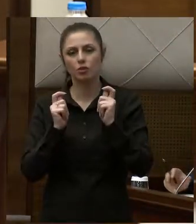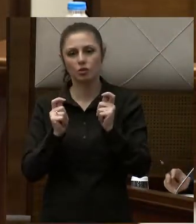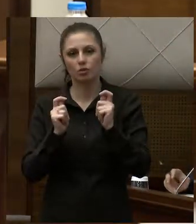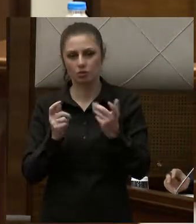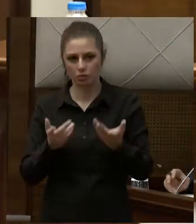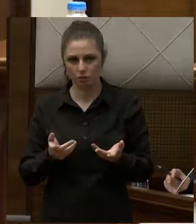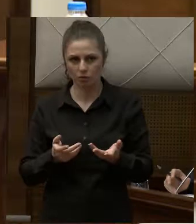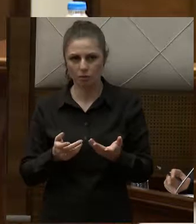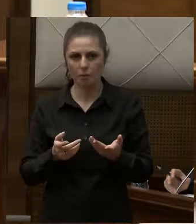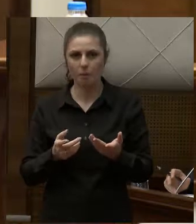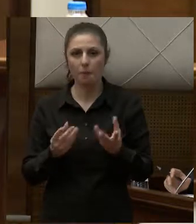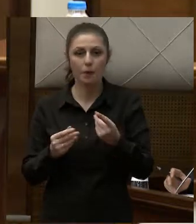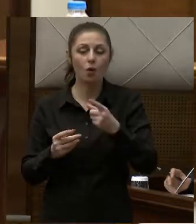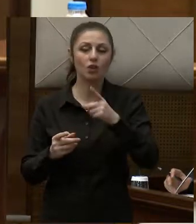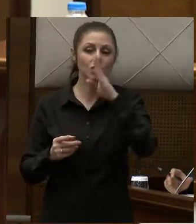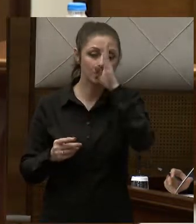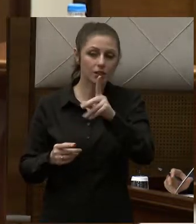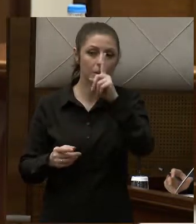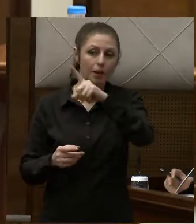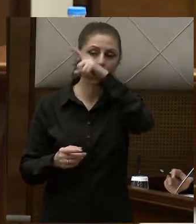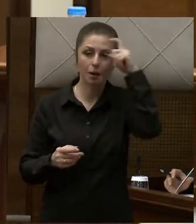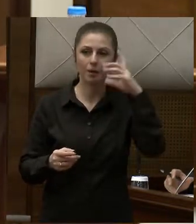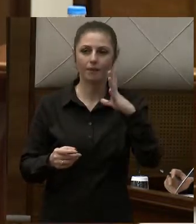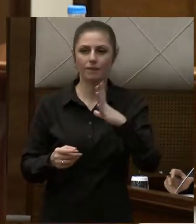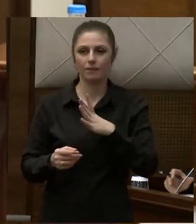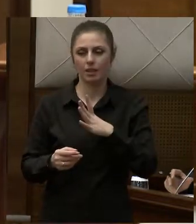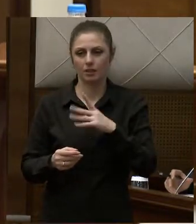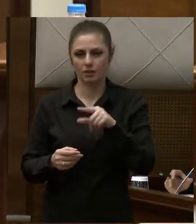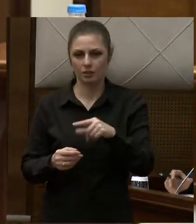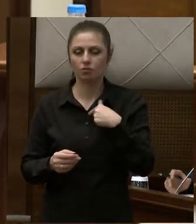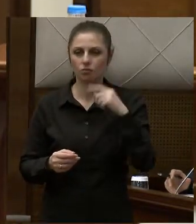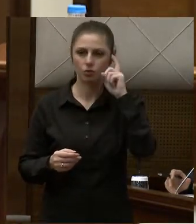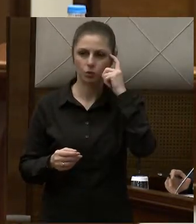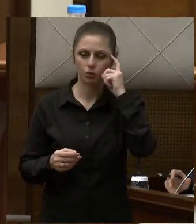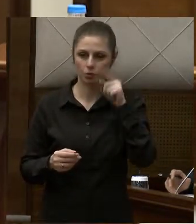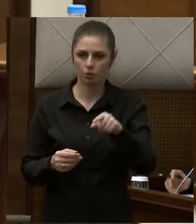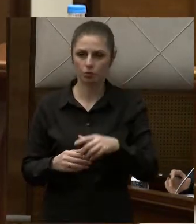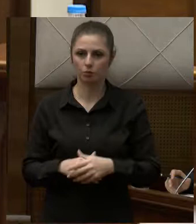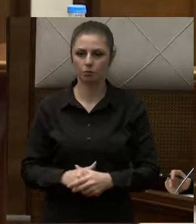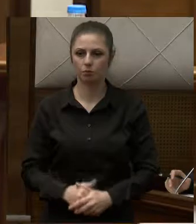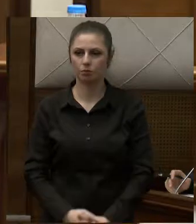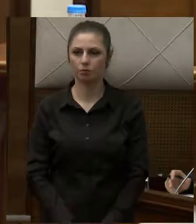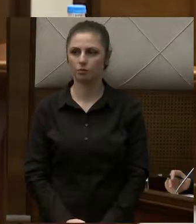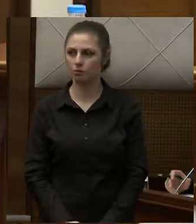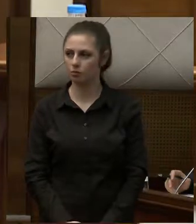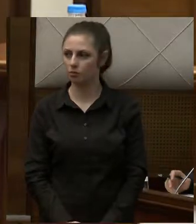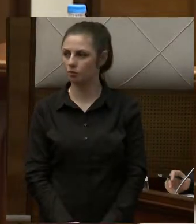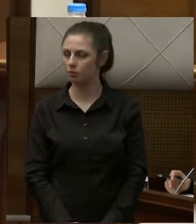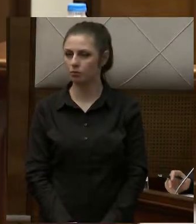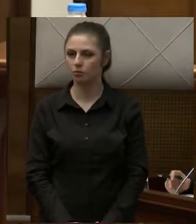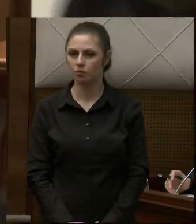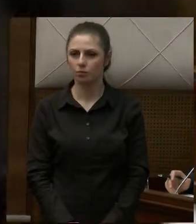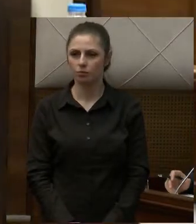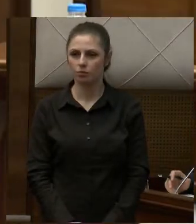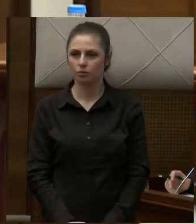toplardı. Çünkü ciddi bir emek var. Daha şık olurdu diye düşünüyorum. Bunu da kayıtlara geçiyorum. Açılış yapıldı mı? Haberiniz... Bir